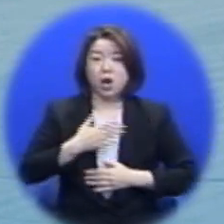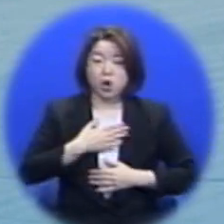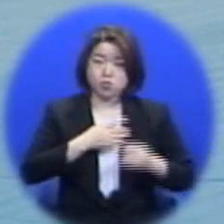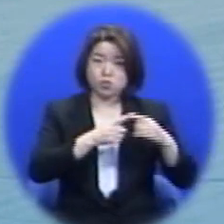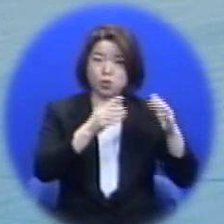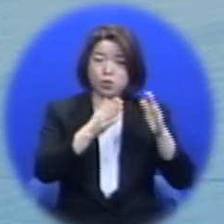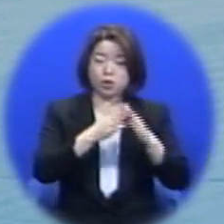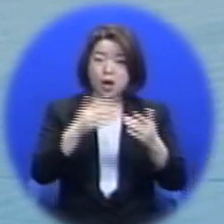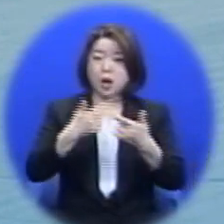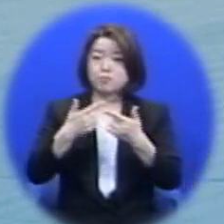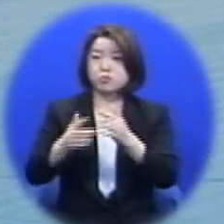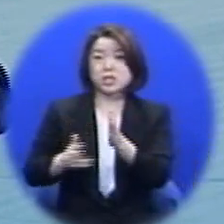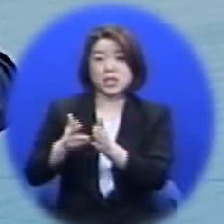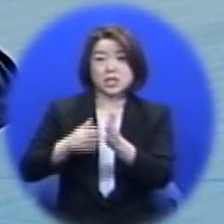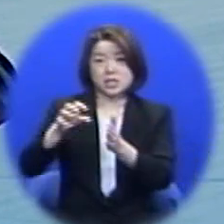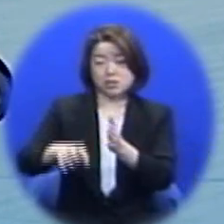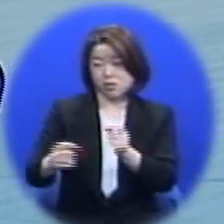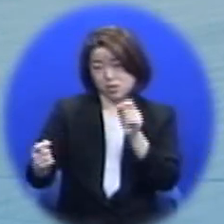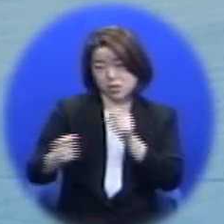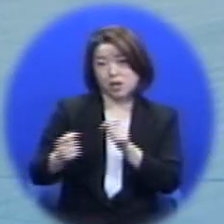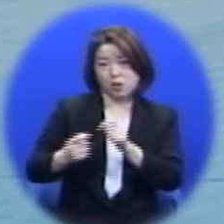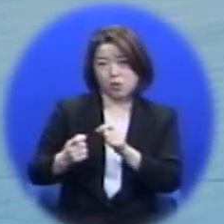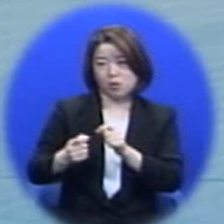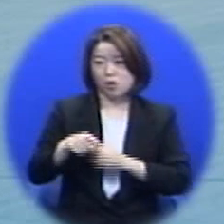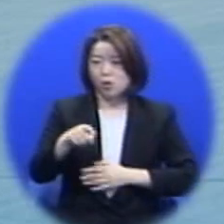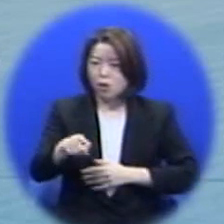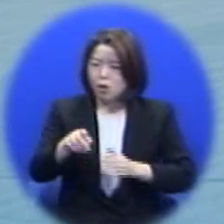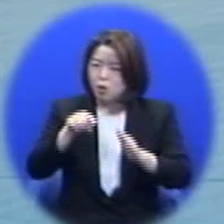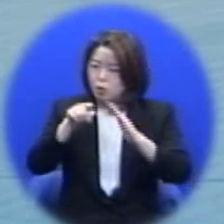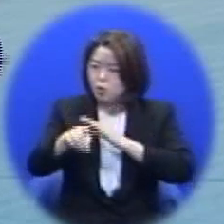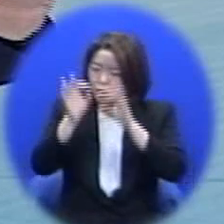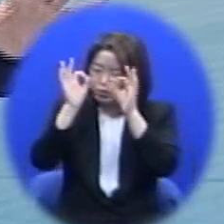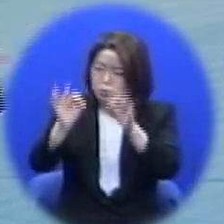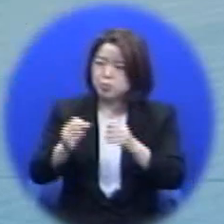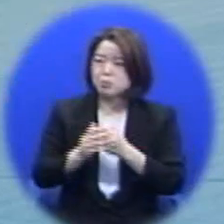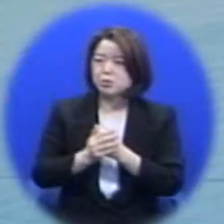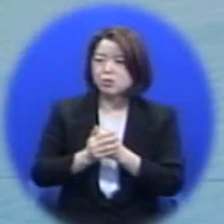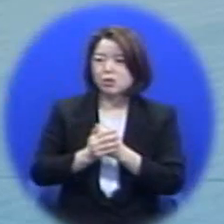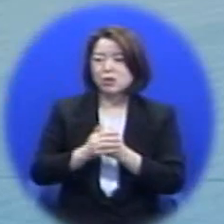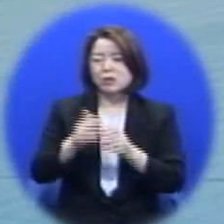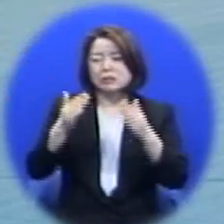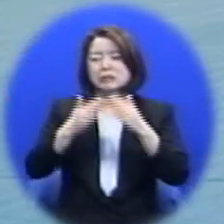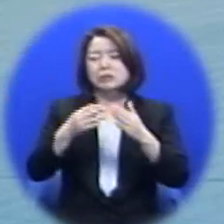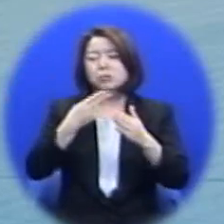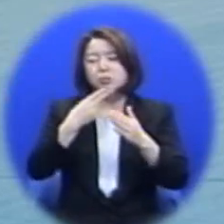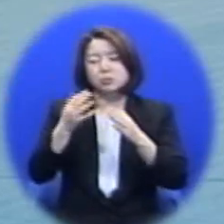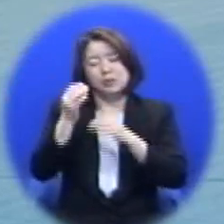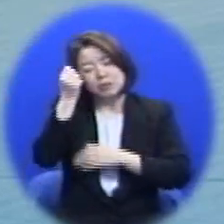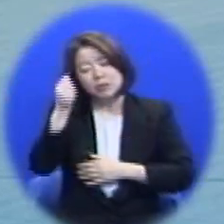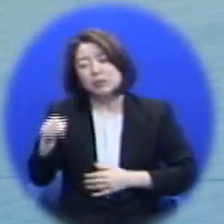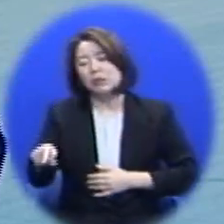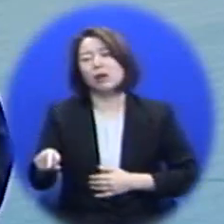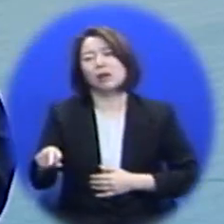부산역 갈 때마다 보는 것이 그 부산역 대합실에 노숙인들이 꽉 차 있었습니다.